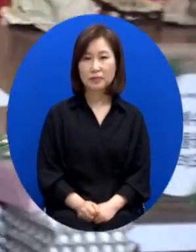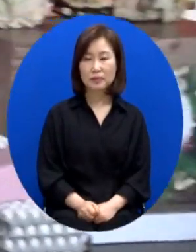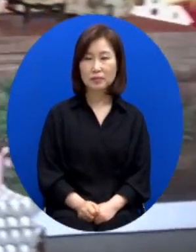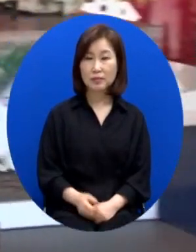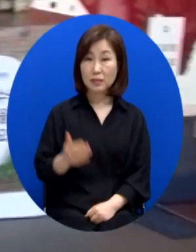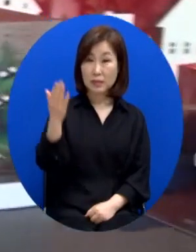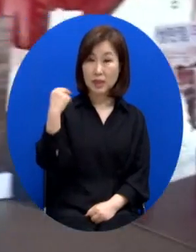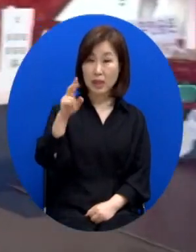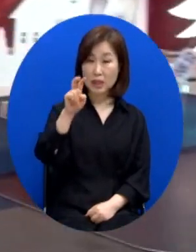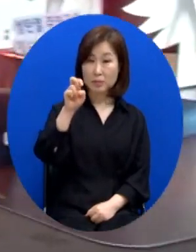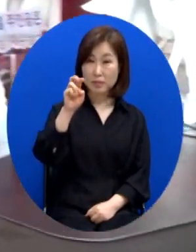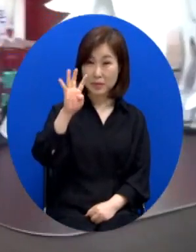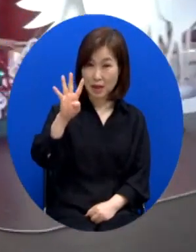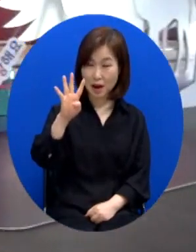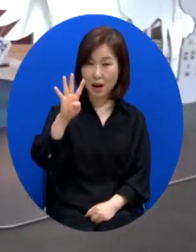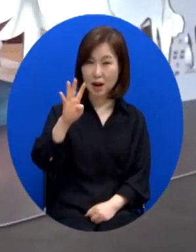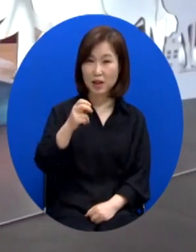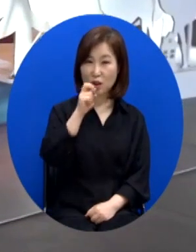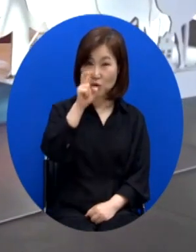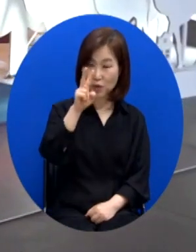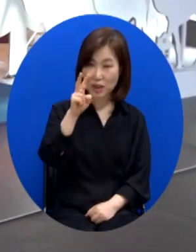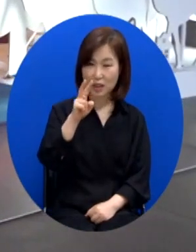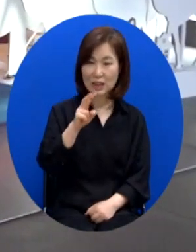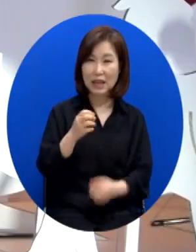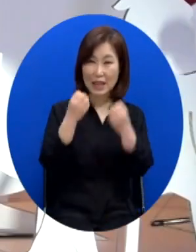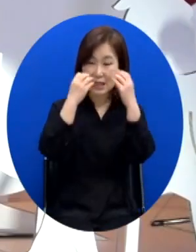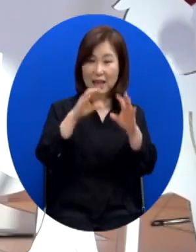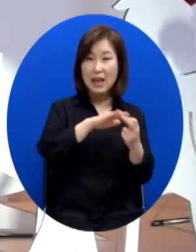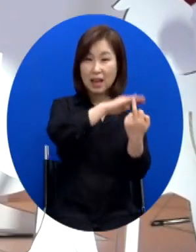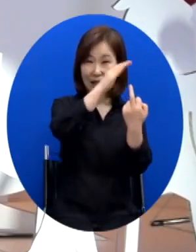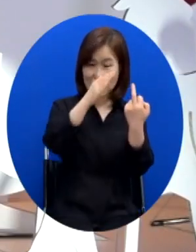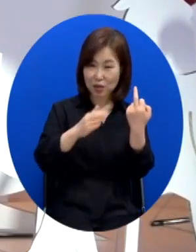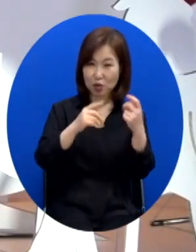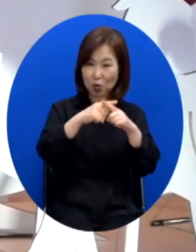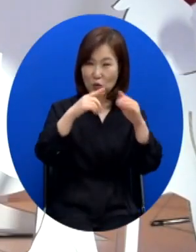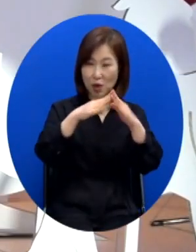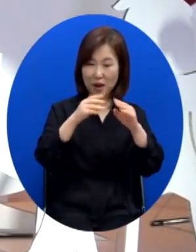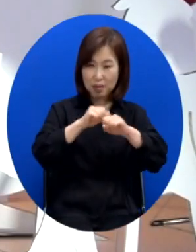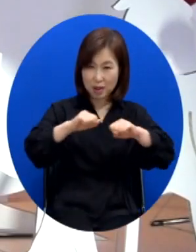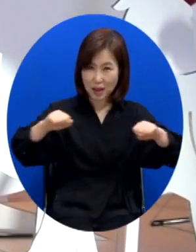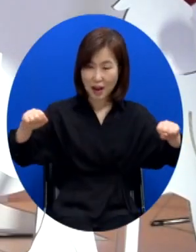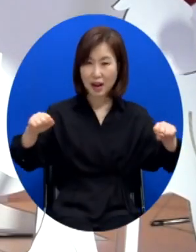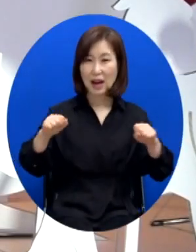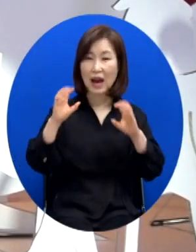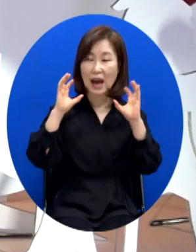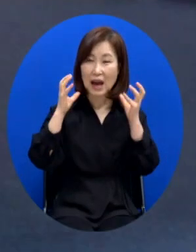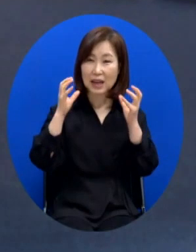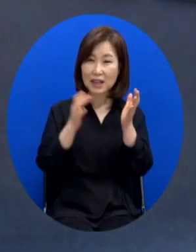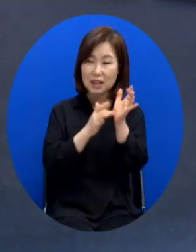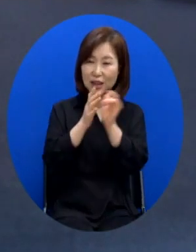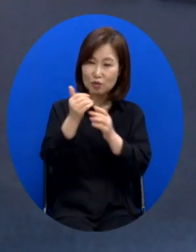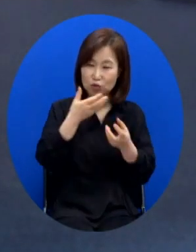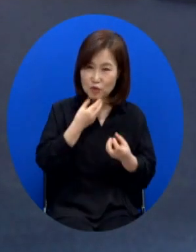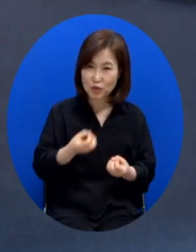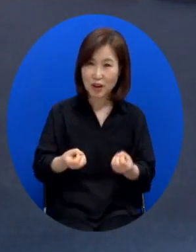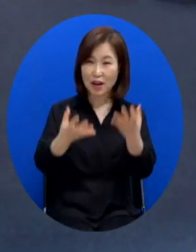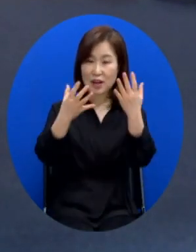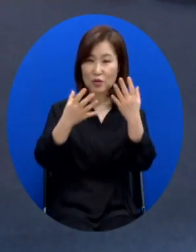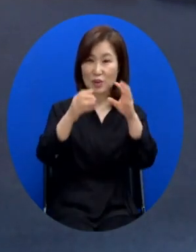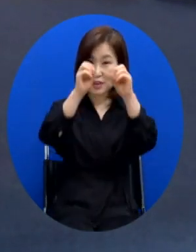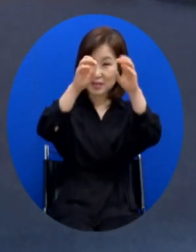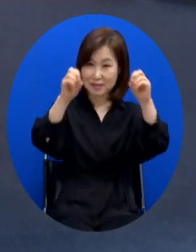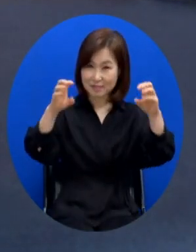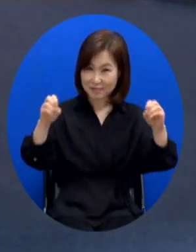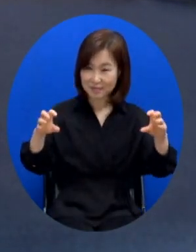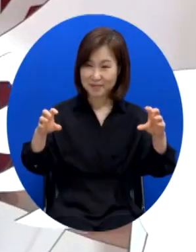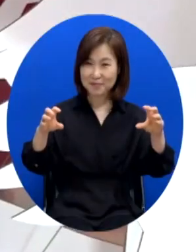지난 24일 경기도 용인에 소재한 세덴 교회 앞 마당에는 아기 예수 탄생을 축하하기 위한 아름다운 공간을